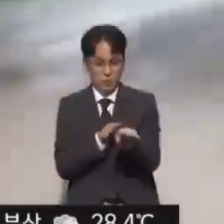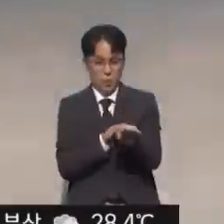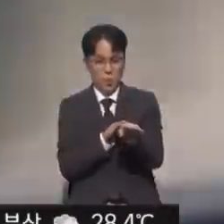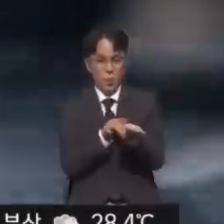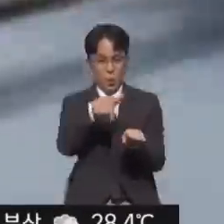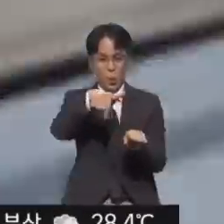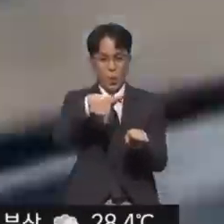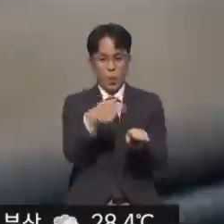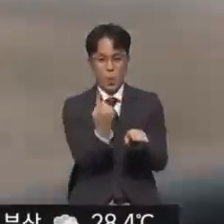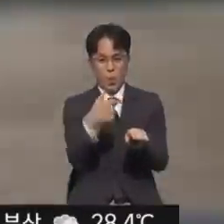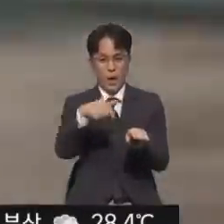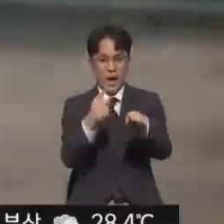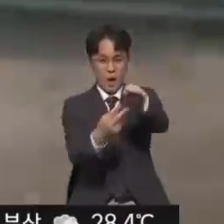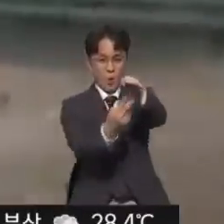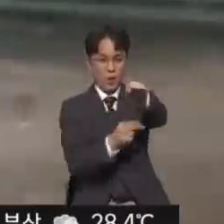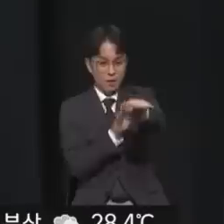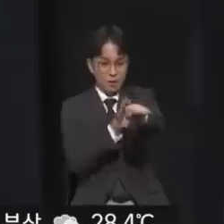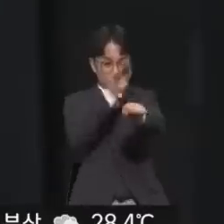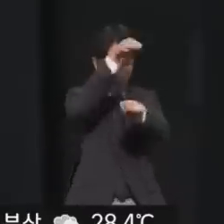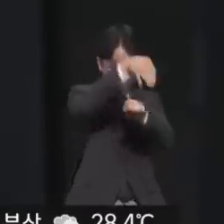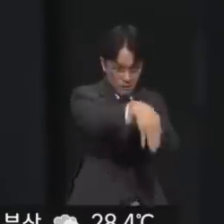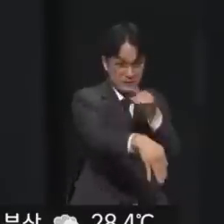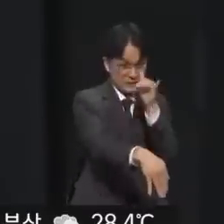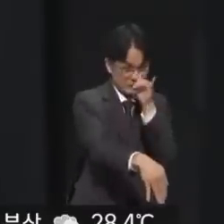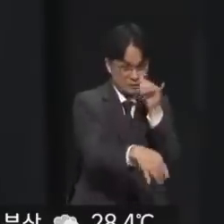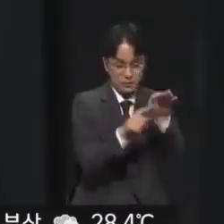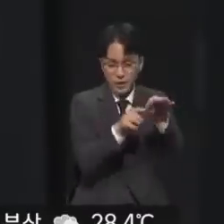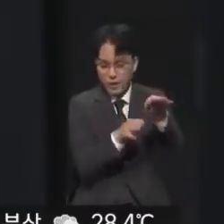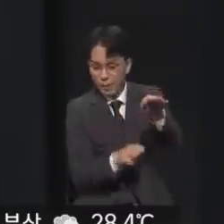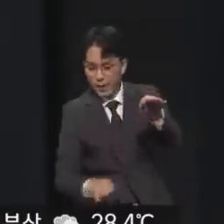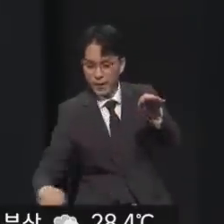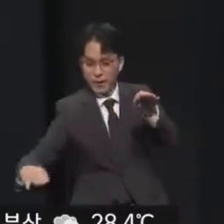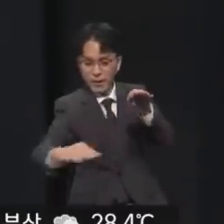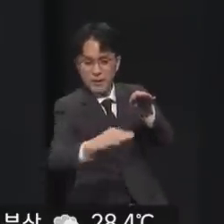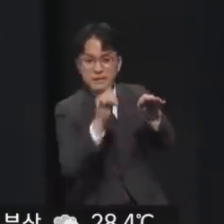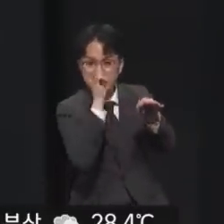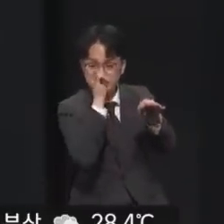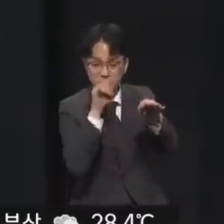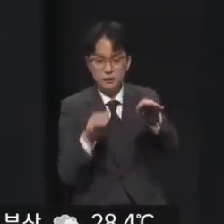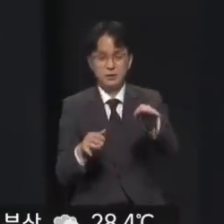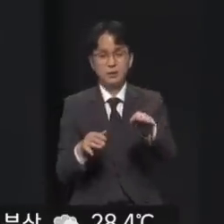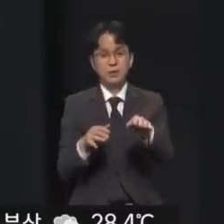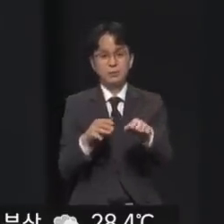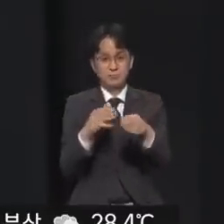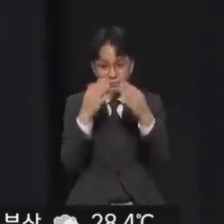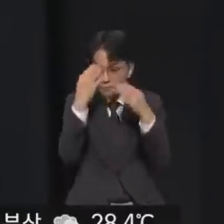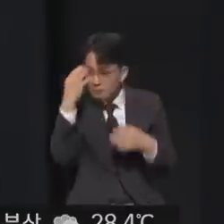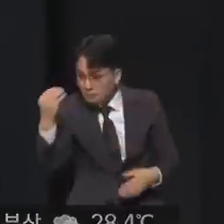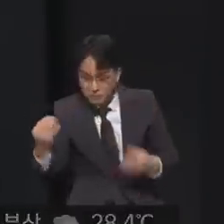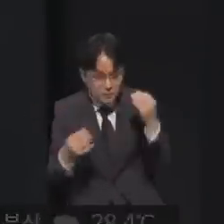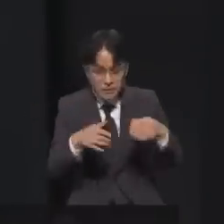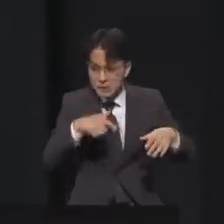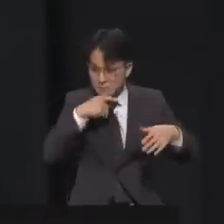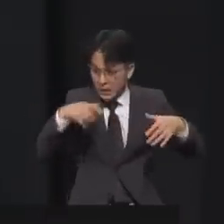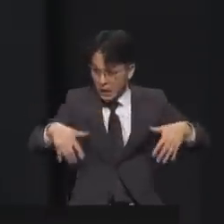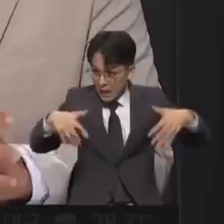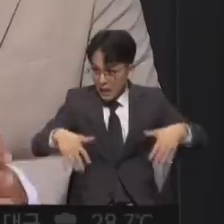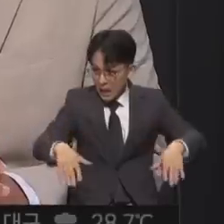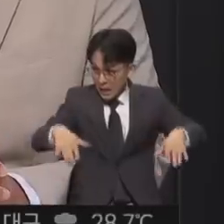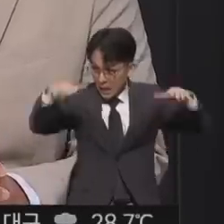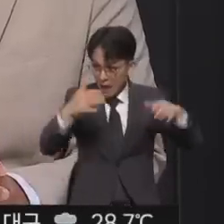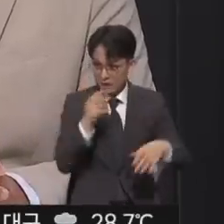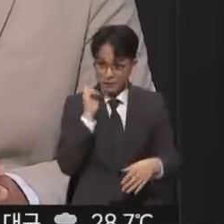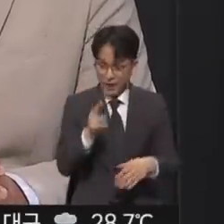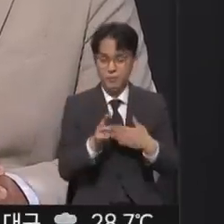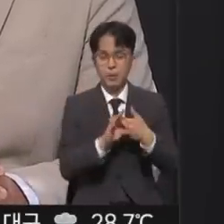굳이 해서 저로 하여금 이런 비판할 수 있도록 하시는 이유도 잘 모르겠습니다 솔직히 씩 집밥 얘 뭐 그렇구요